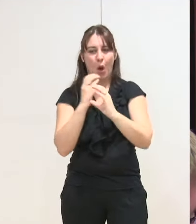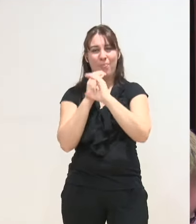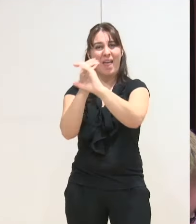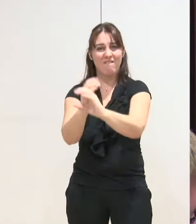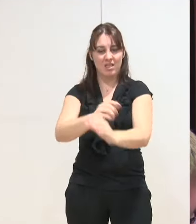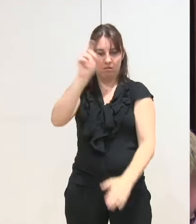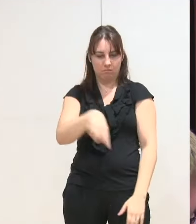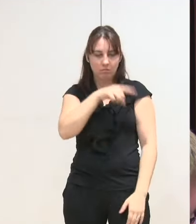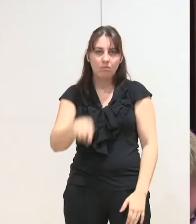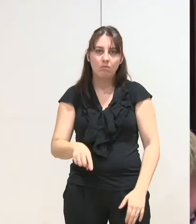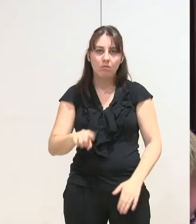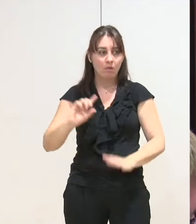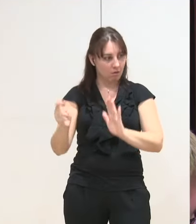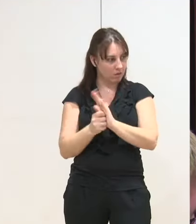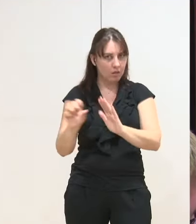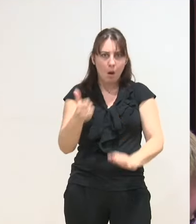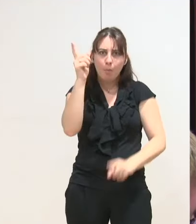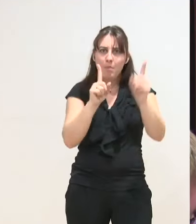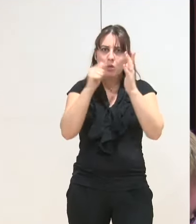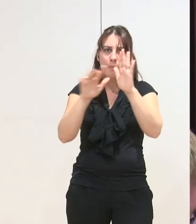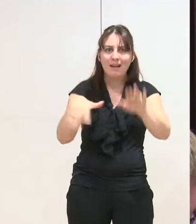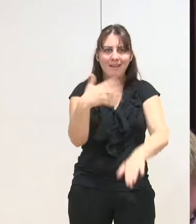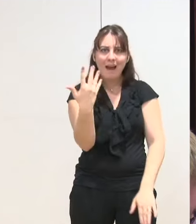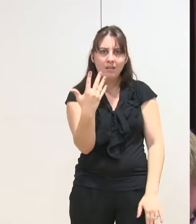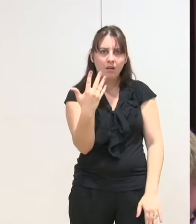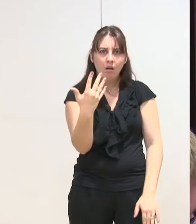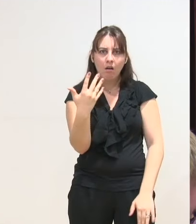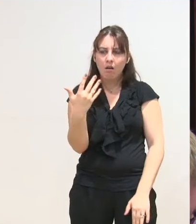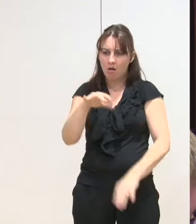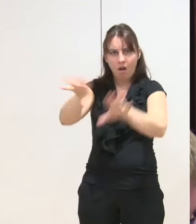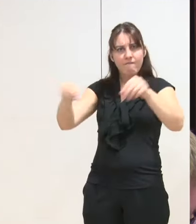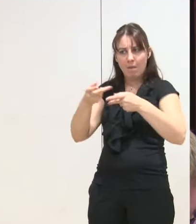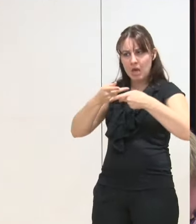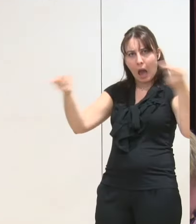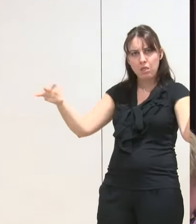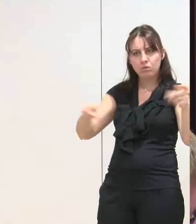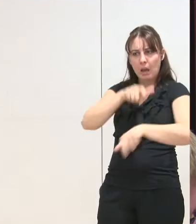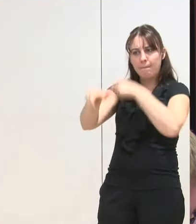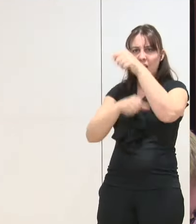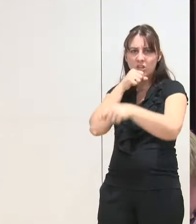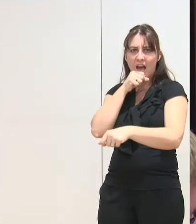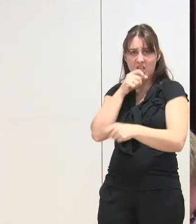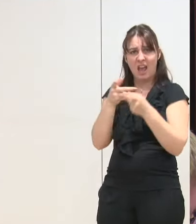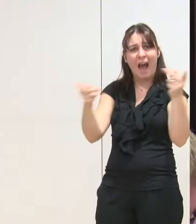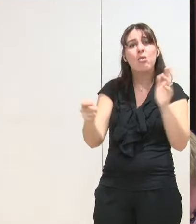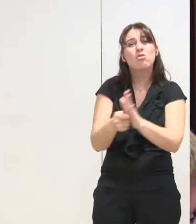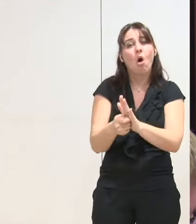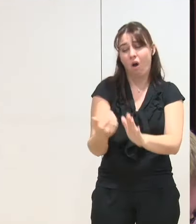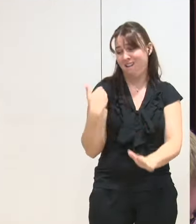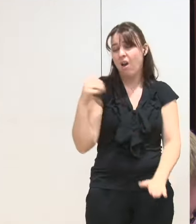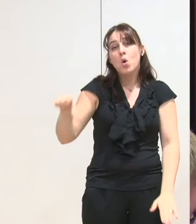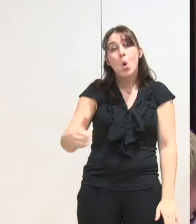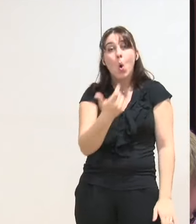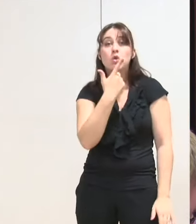municipalité le 1er juillet 2015 annoncé aux familles et aux bénéficiaires le 11 juin